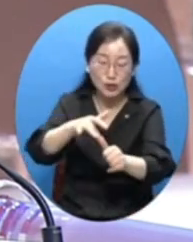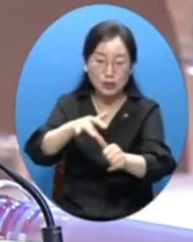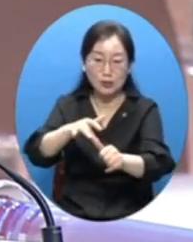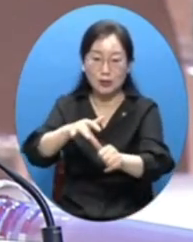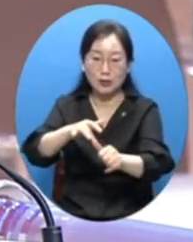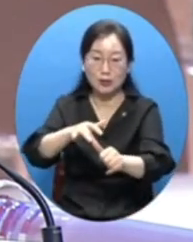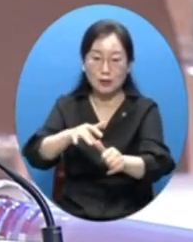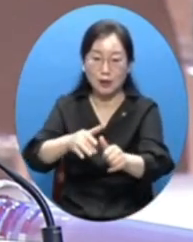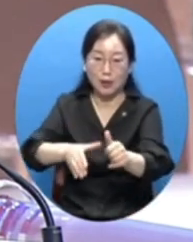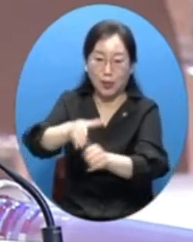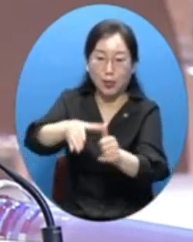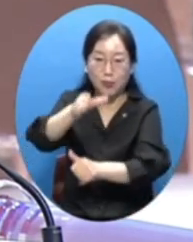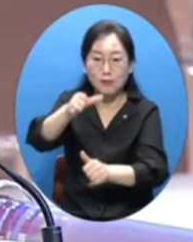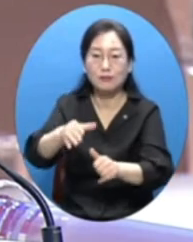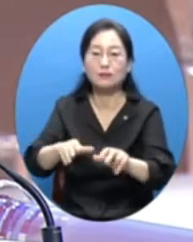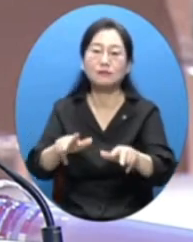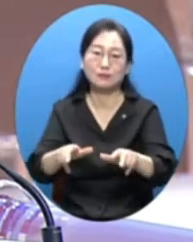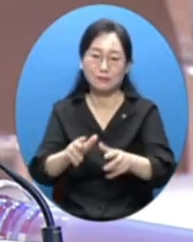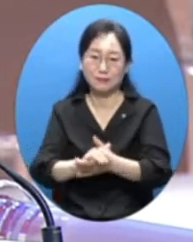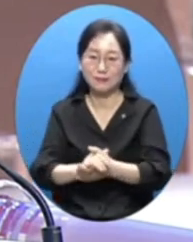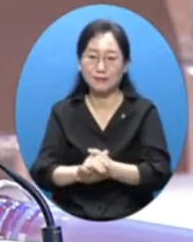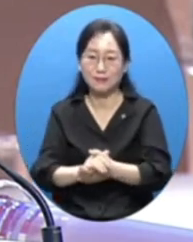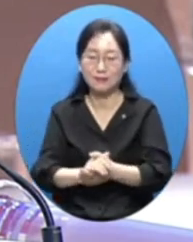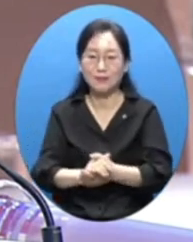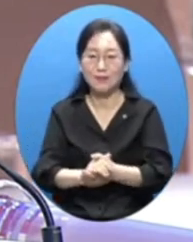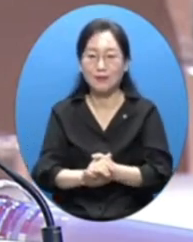꼬꾸러뜨립니다. 아니